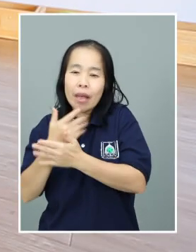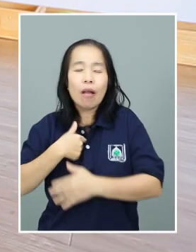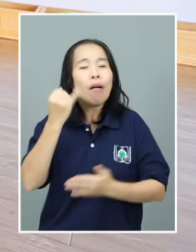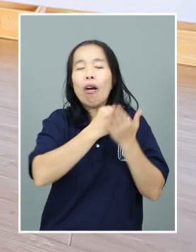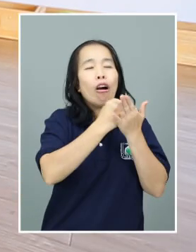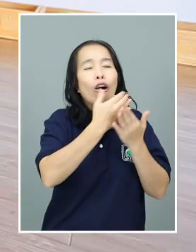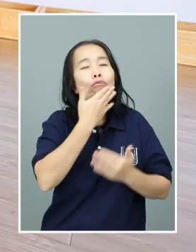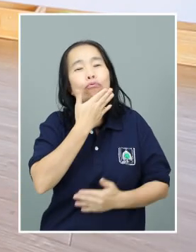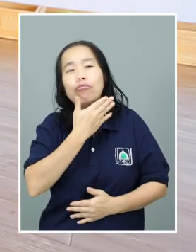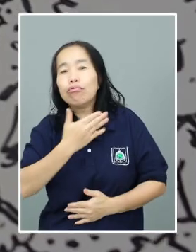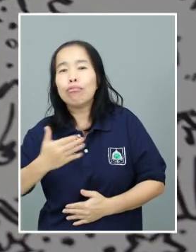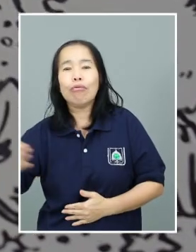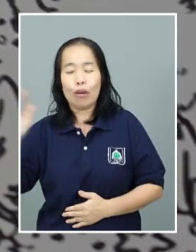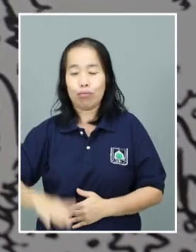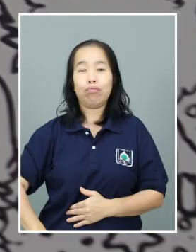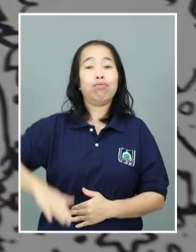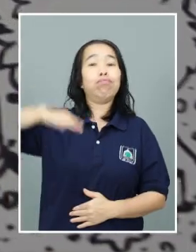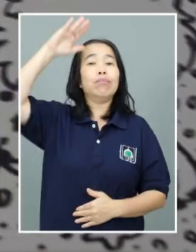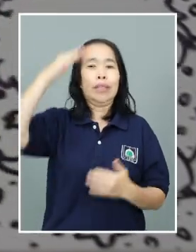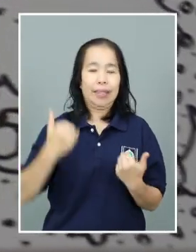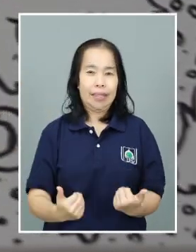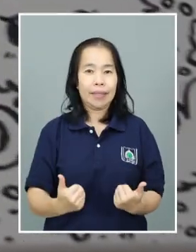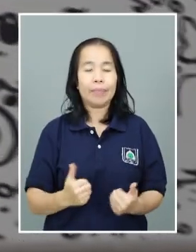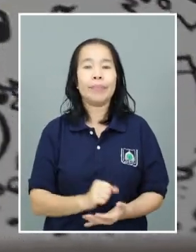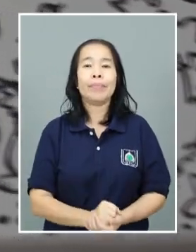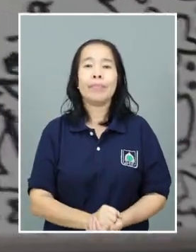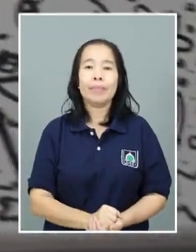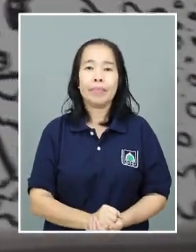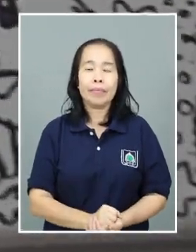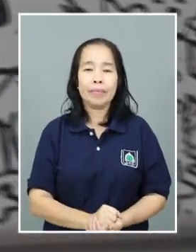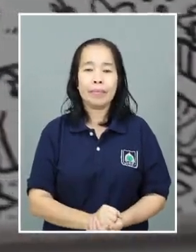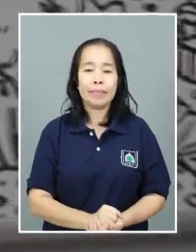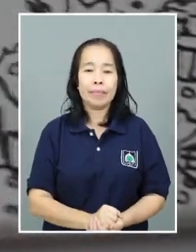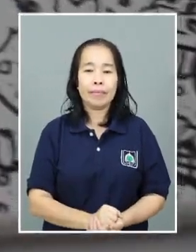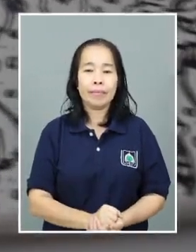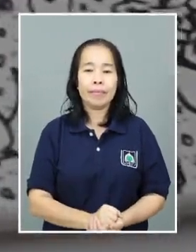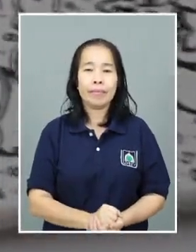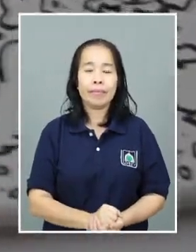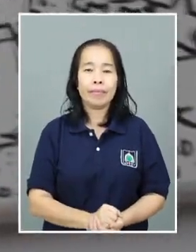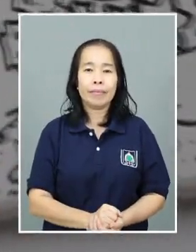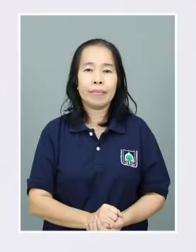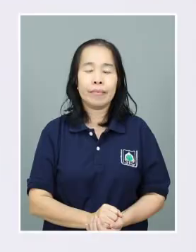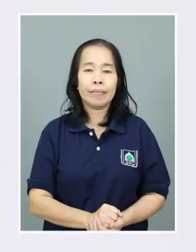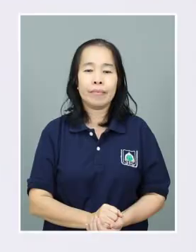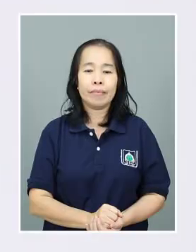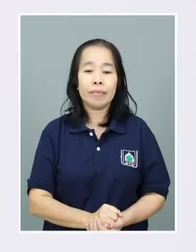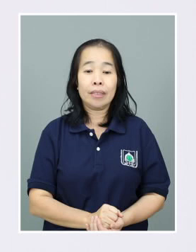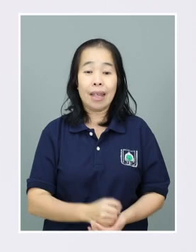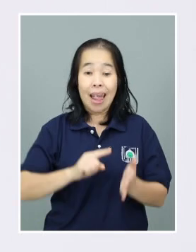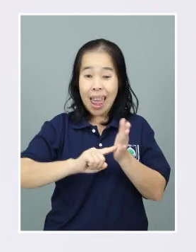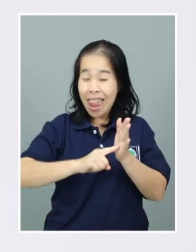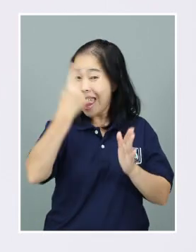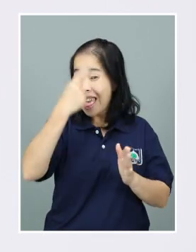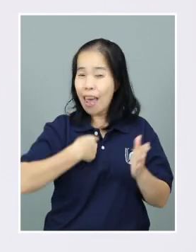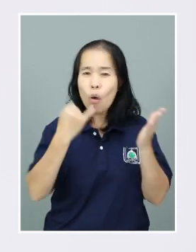อดจนถึงทุกวันนี้รูปแรกเหร